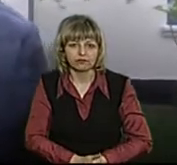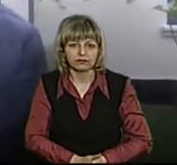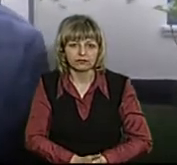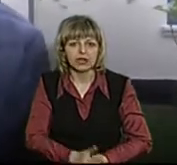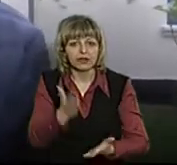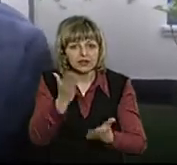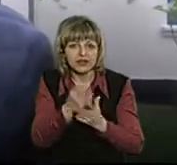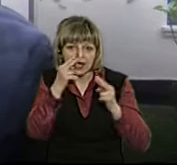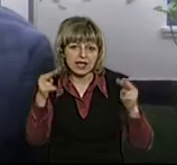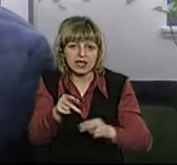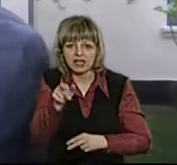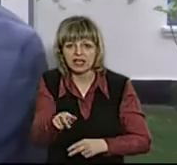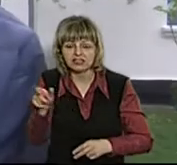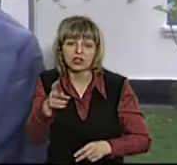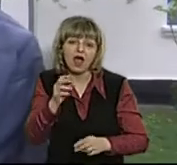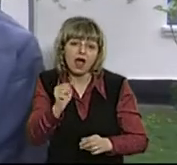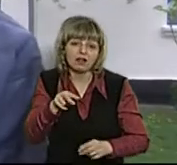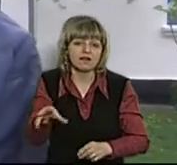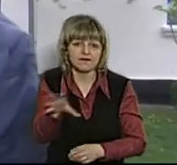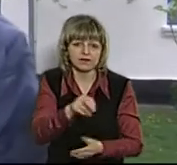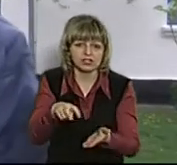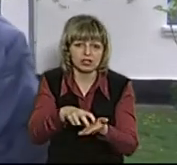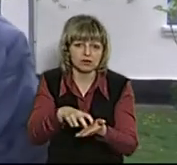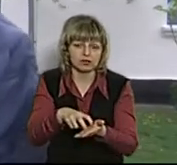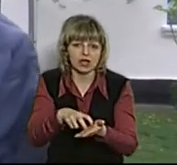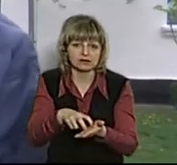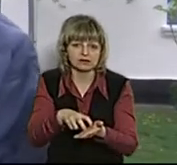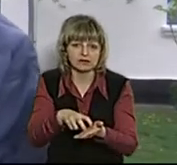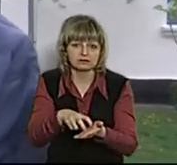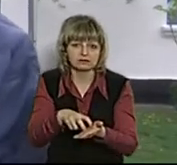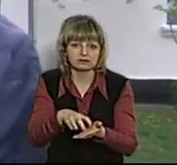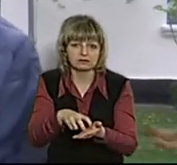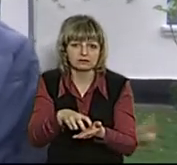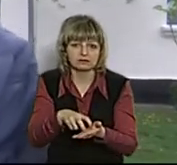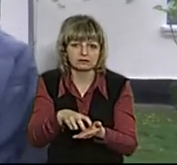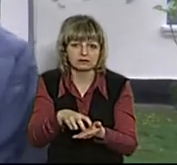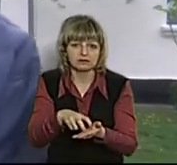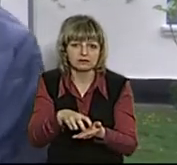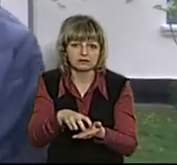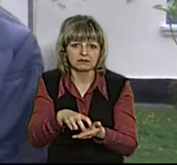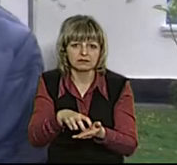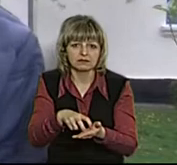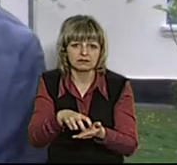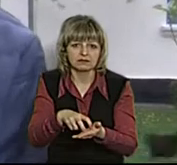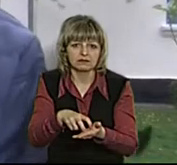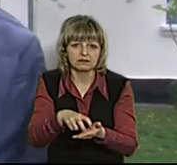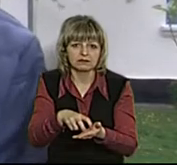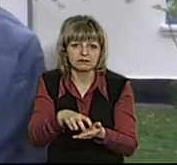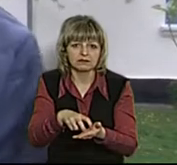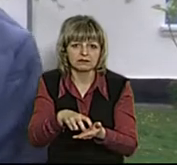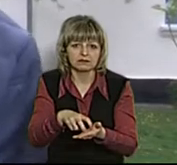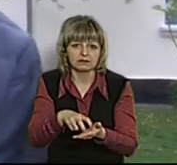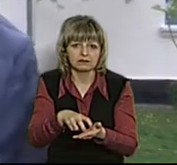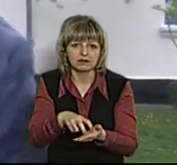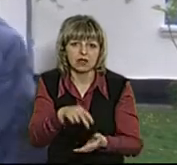Тож є свідки, тільки всі бояться, бо він же ж дійсності як-то. Вже шостий його потерпіли від нього, від його рук,